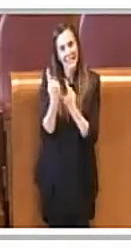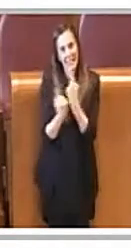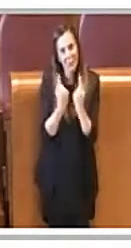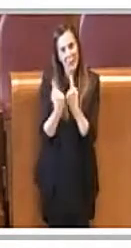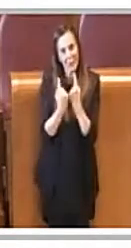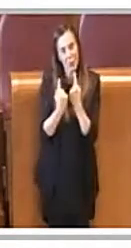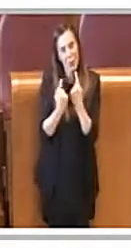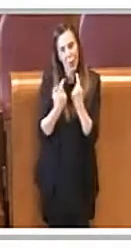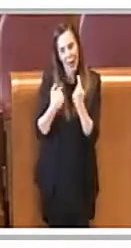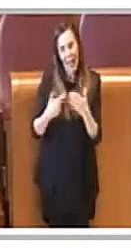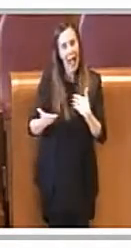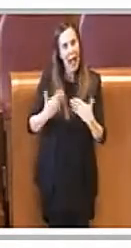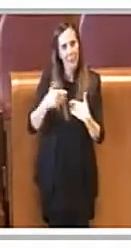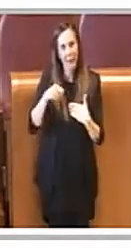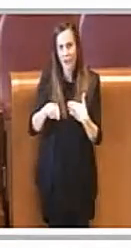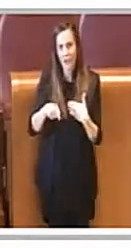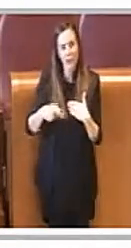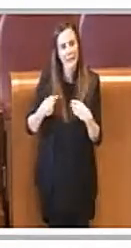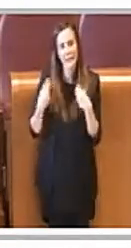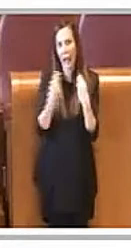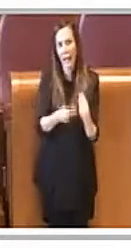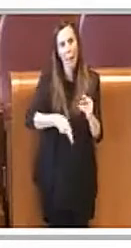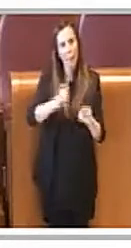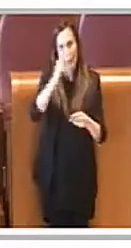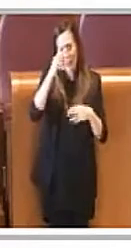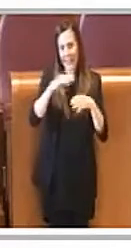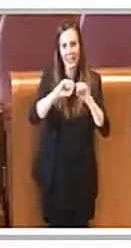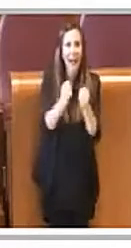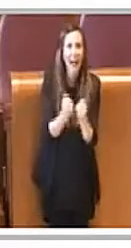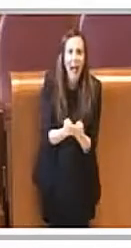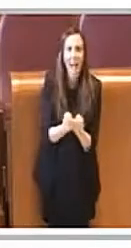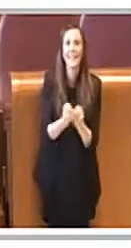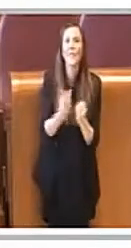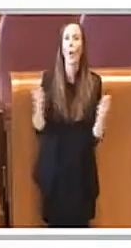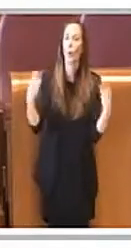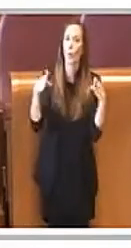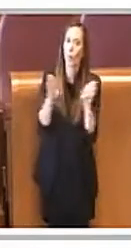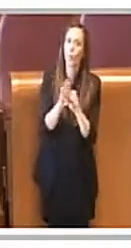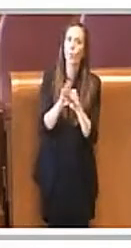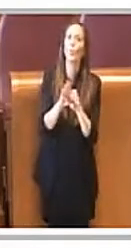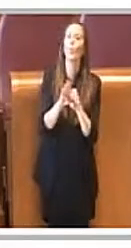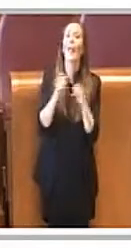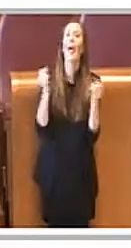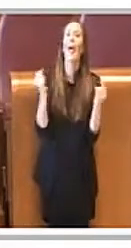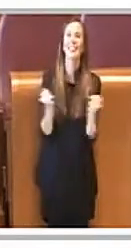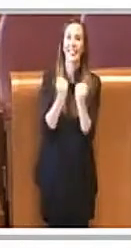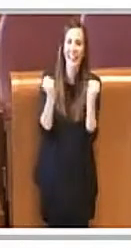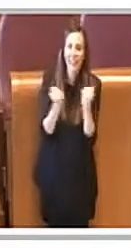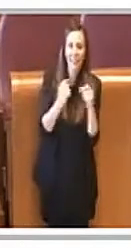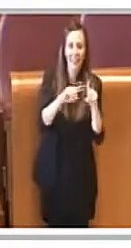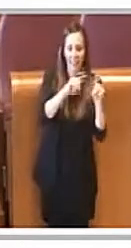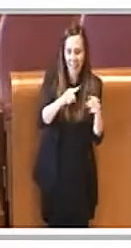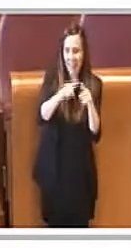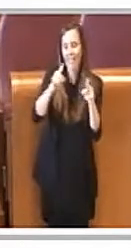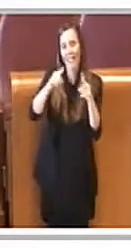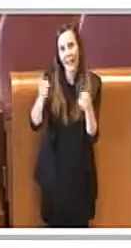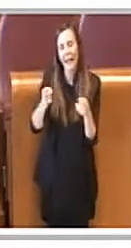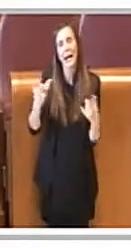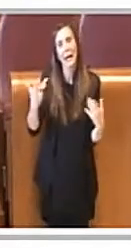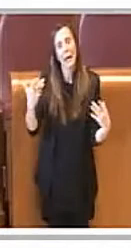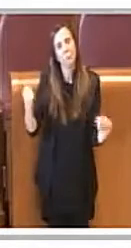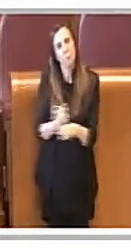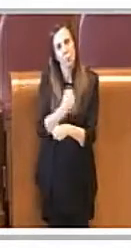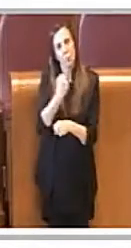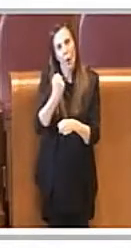questa emergenza che ha portato alla sospensione e quindi alla chiusura delle attività per un tempo purtroppo abbastanza